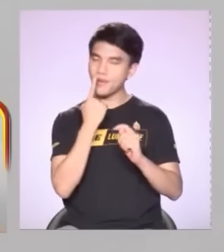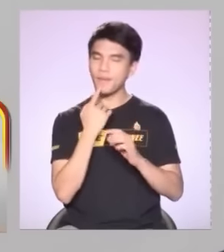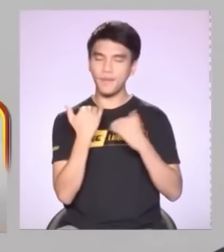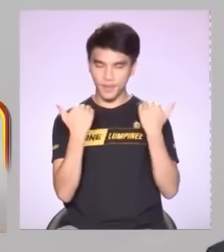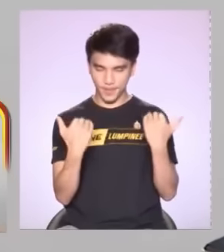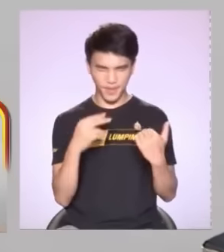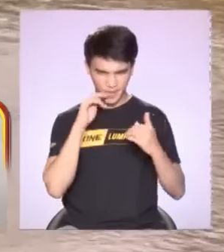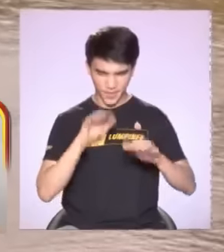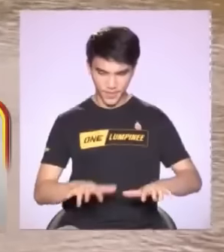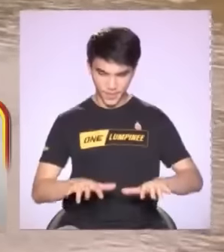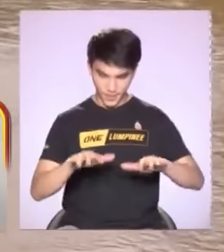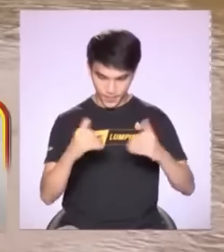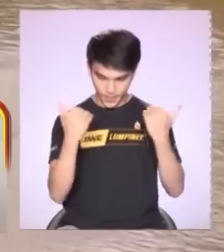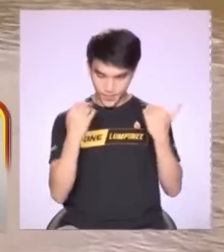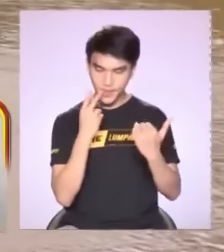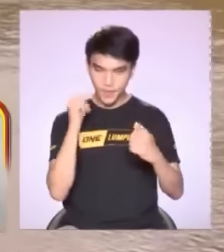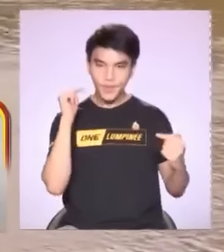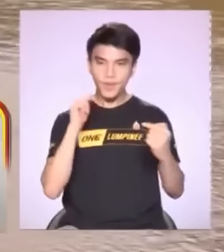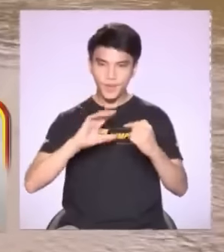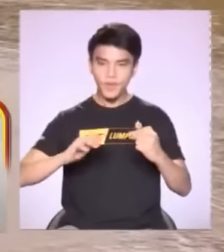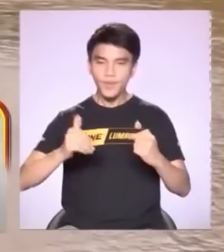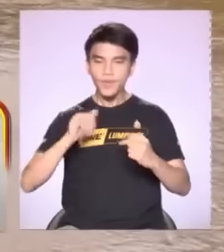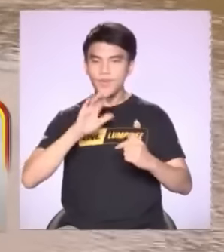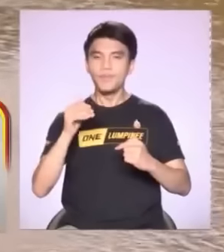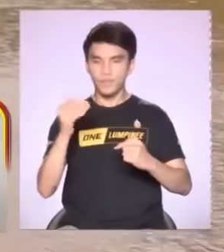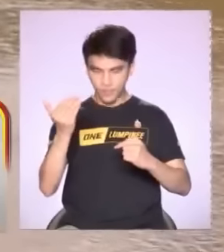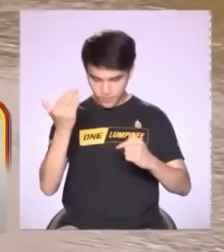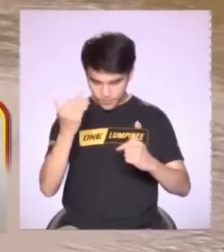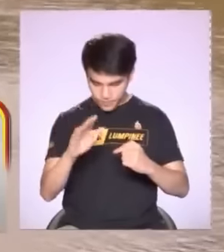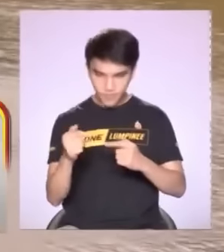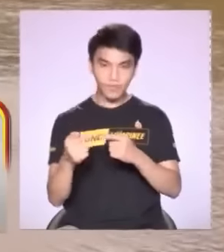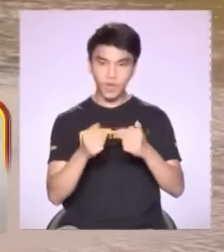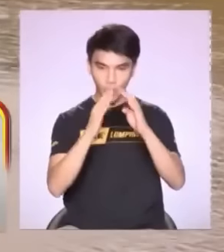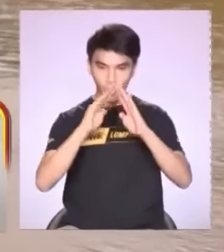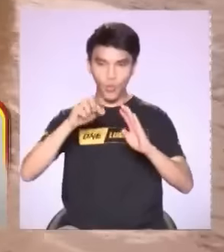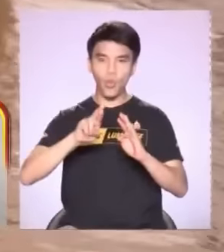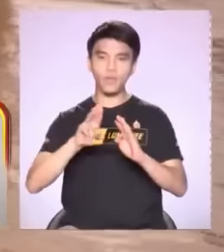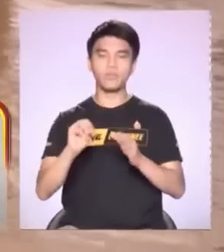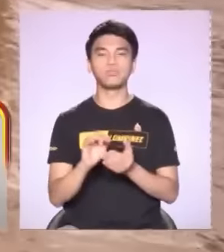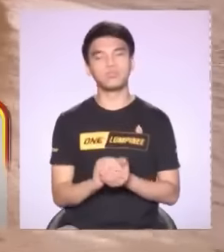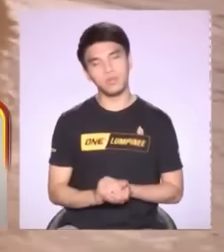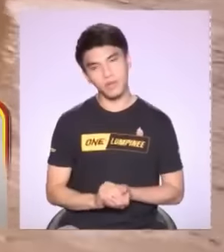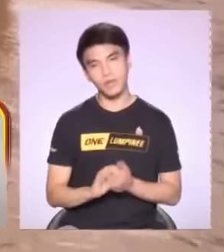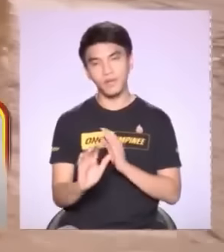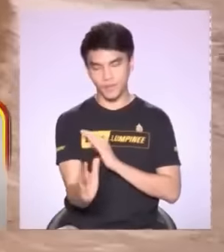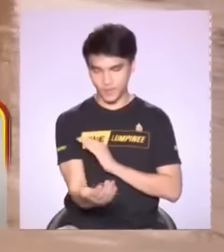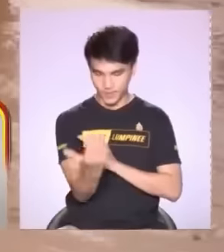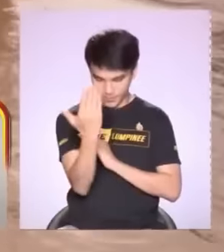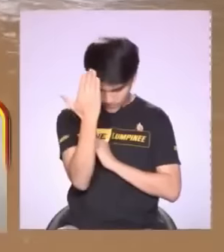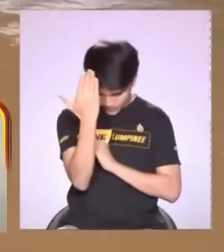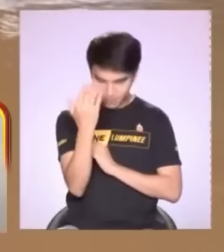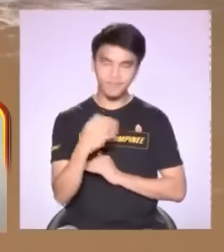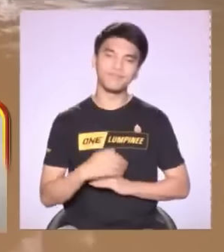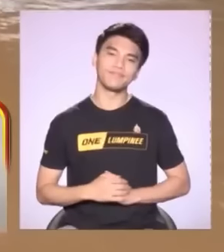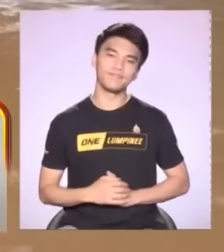จุดที่ถูกน้ำท่วมหนักๆไปดูเรื่องของการฟื้นฟูพื้นที่แล้วก็จะเดินทางไปที่วัดพรหมวิหารอันนี้ในช่วงเช้านะคะครึ่ง